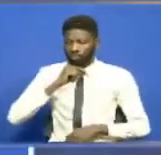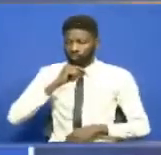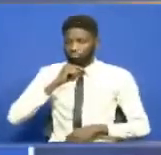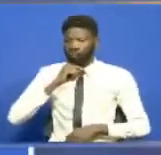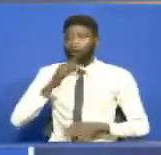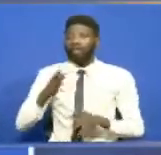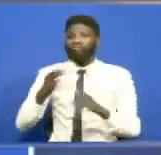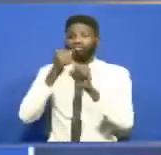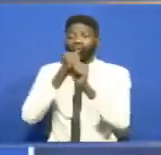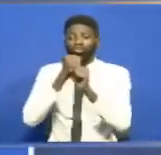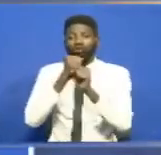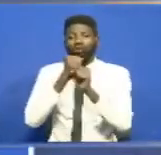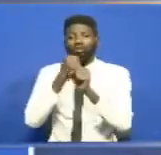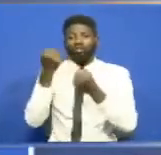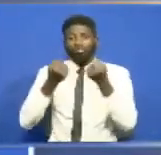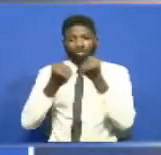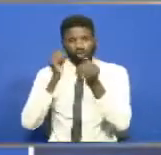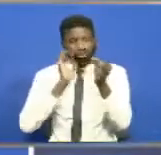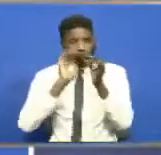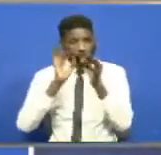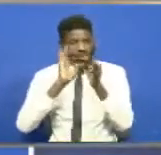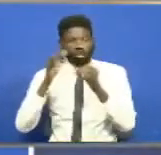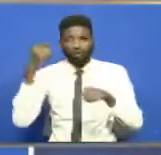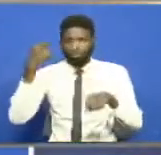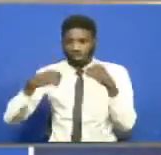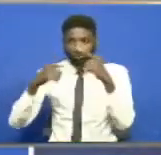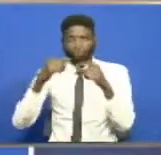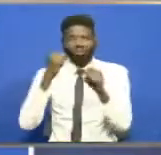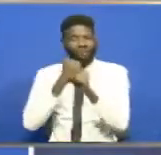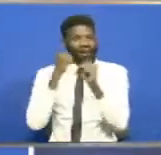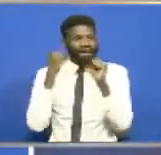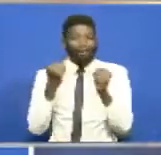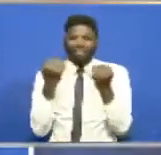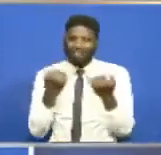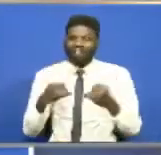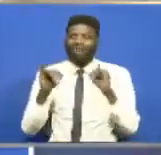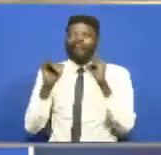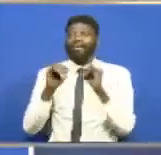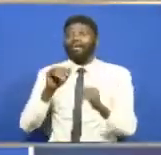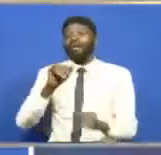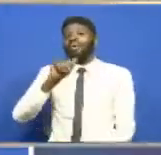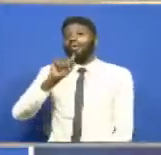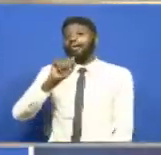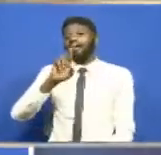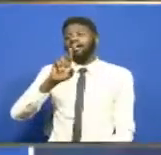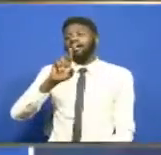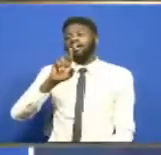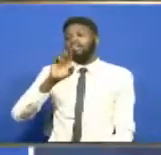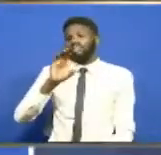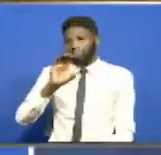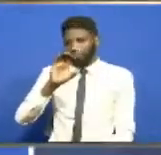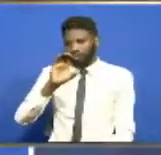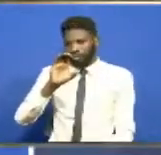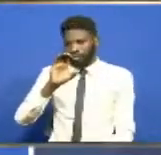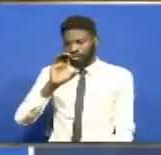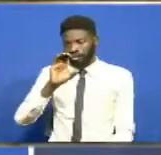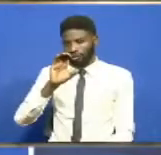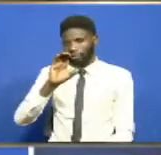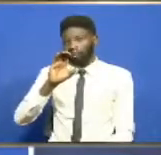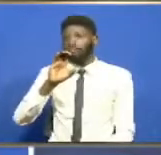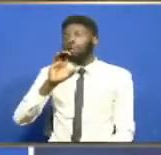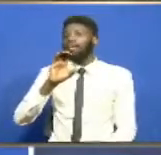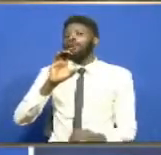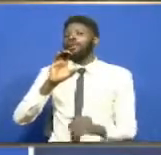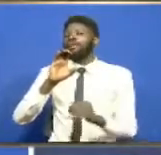ya magari humu nchini linafanya kila juhudi kujaribu kuandaa mashindano ya ARC Equator mwezi ujao. Mashindano hayo